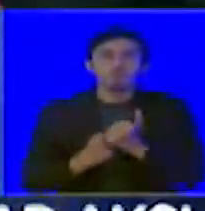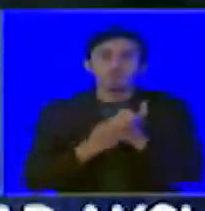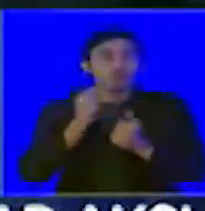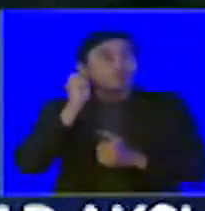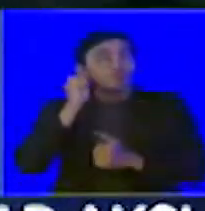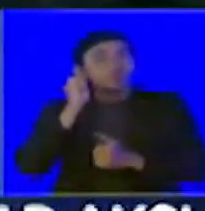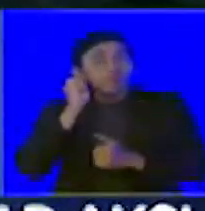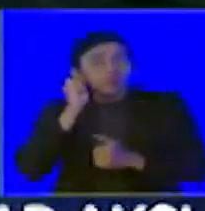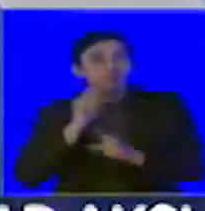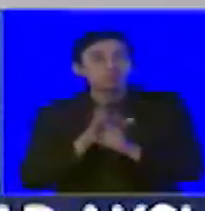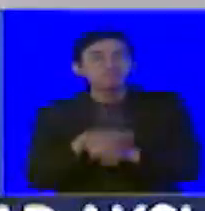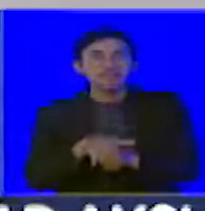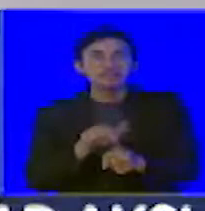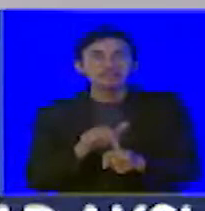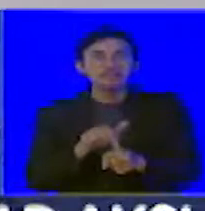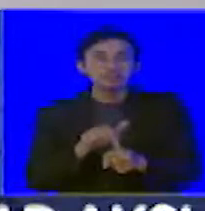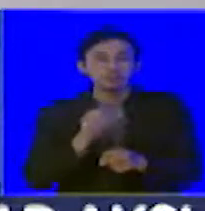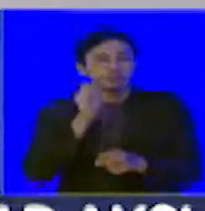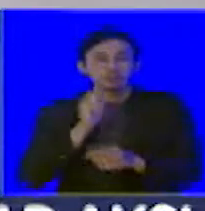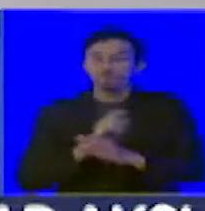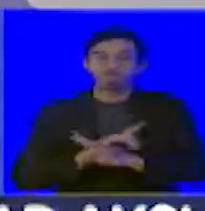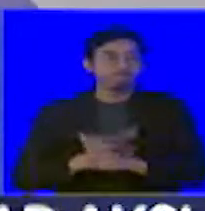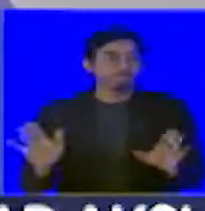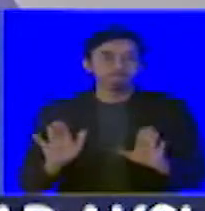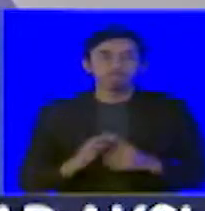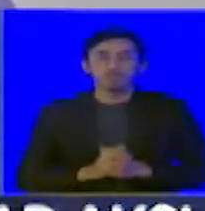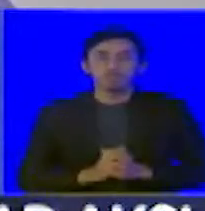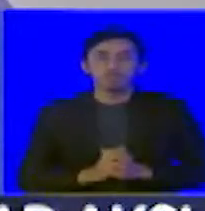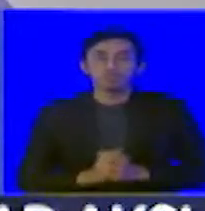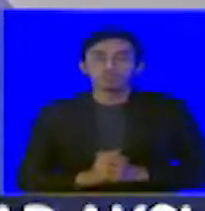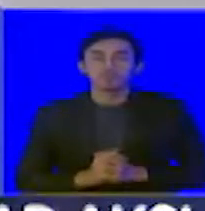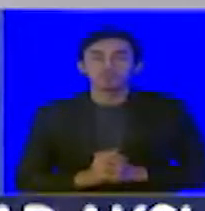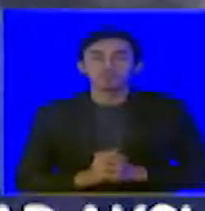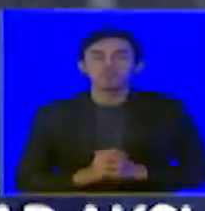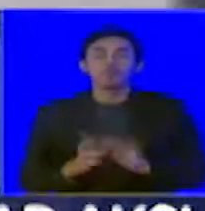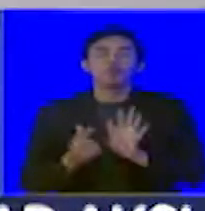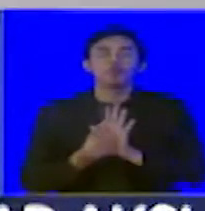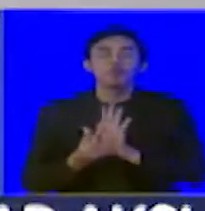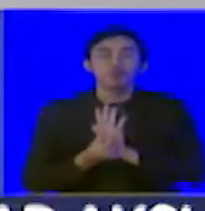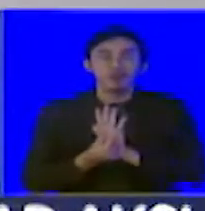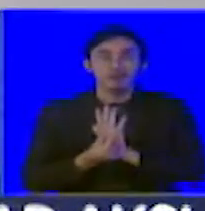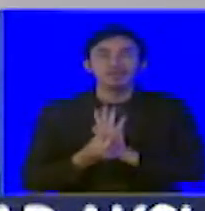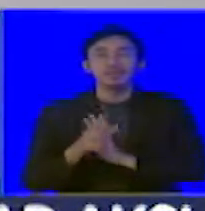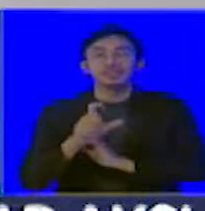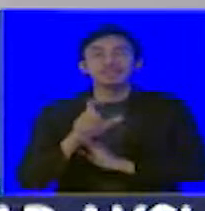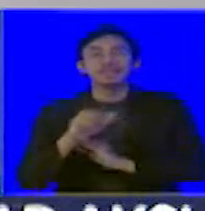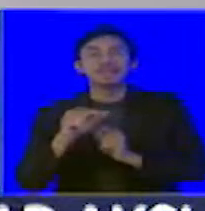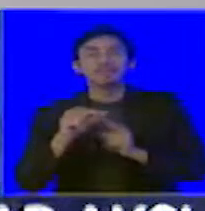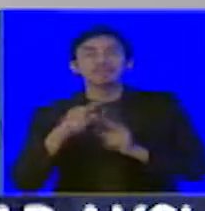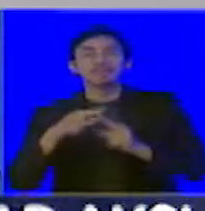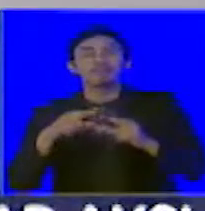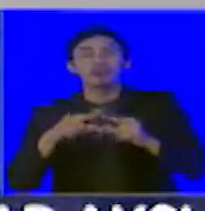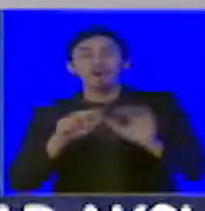terhadap perempuan untuk ditolak dan juga terhadap UU Cipta delapan pekerja di mana memang